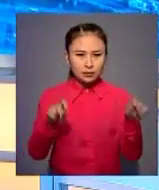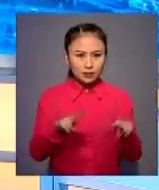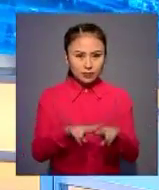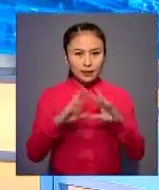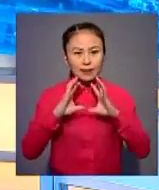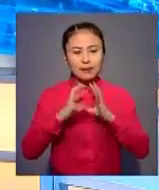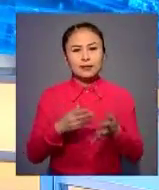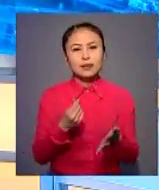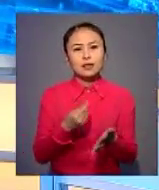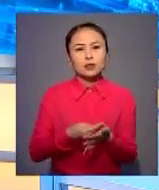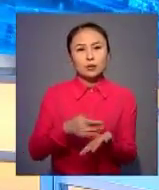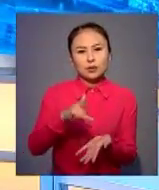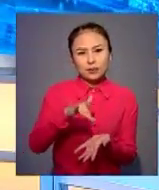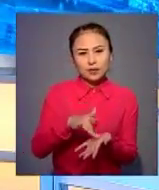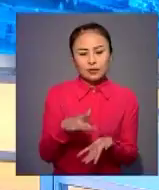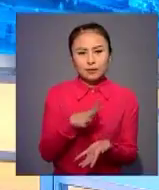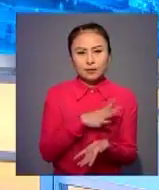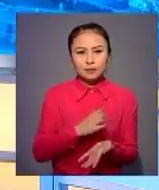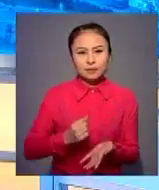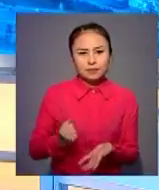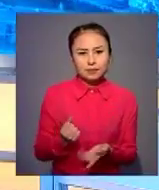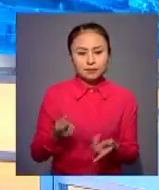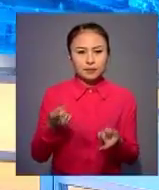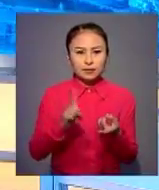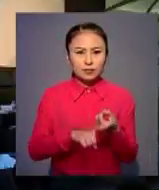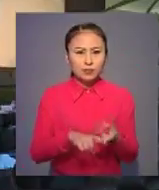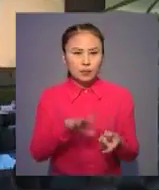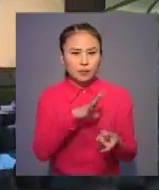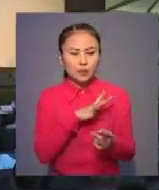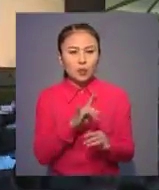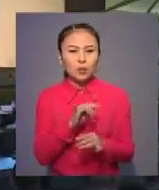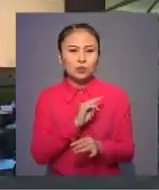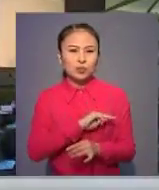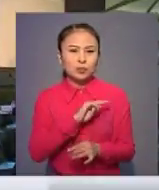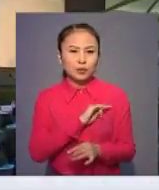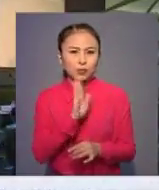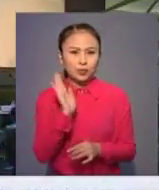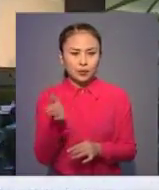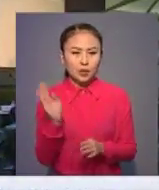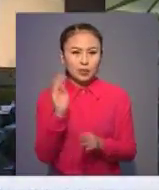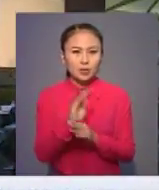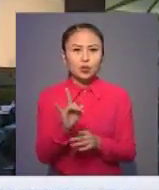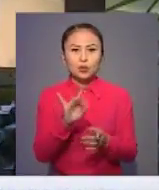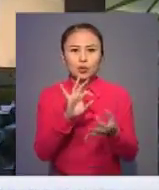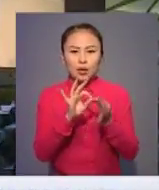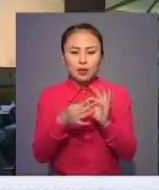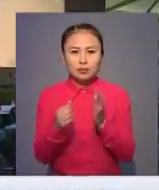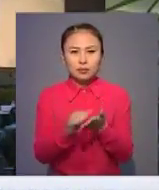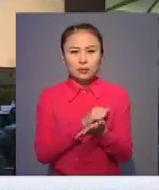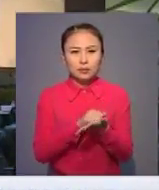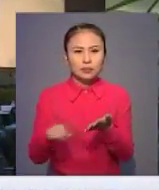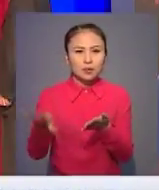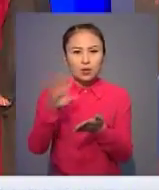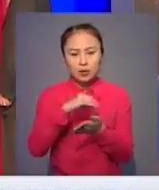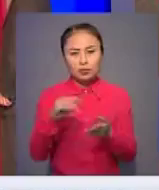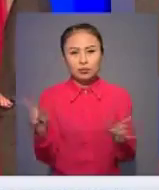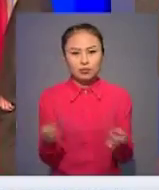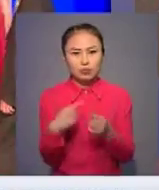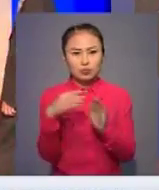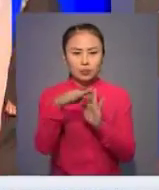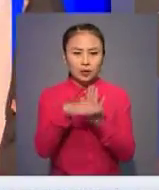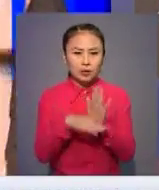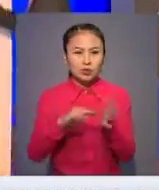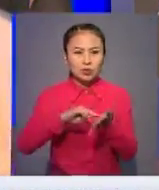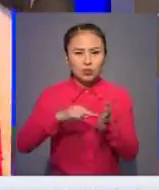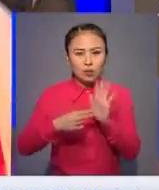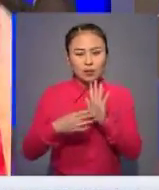мекеме Астана халықаралық қаржы орталығымен әріптестік байланысты арттыру бағытында жұмыс істемек. Атап айтсақ, құнды қағаз нарығын дамыту және